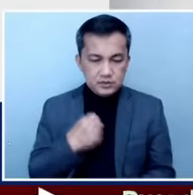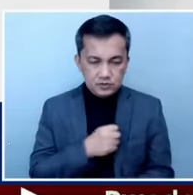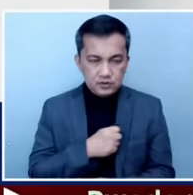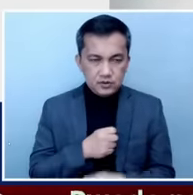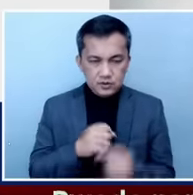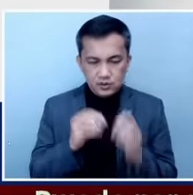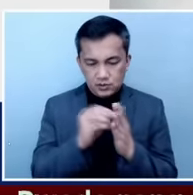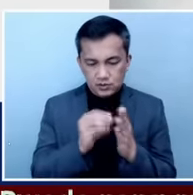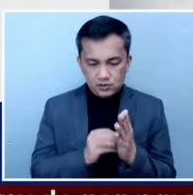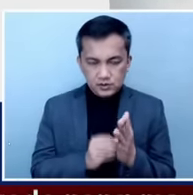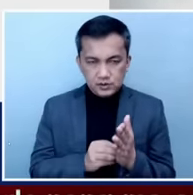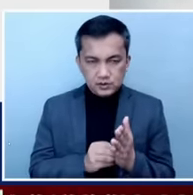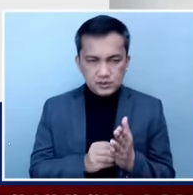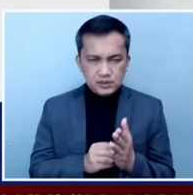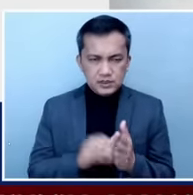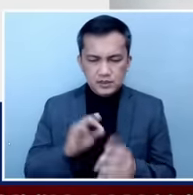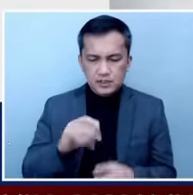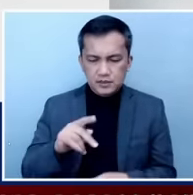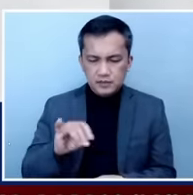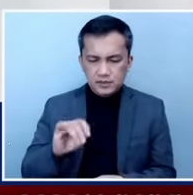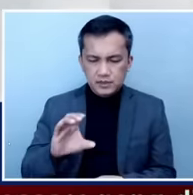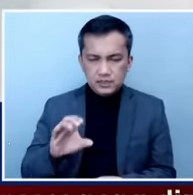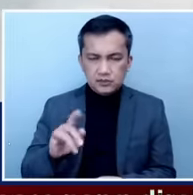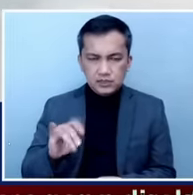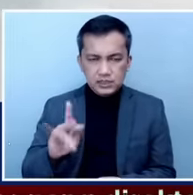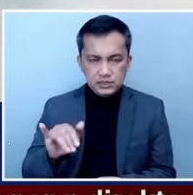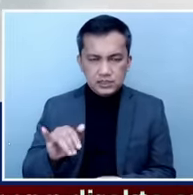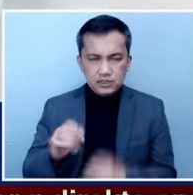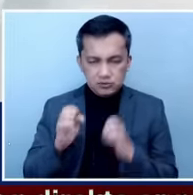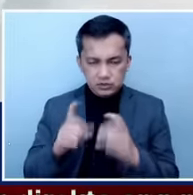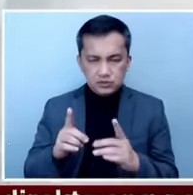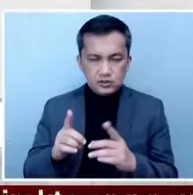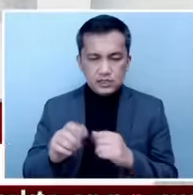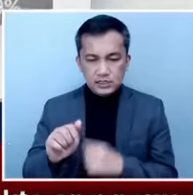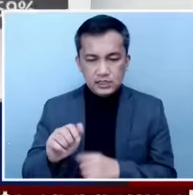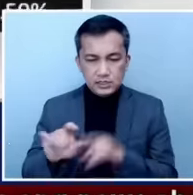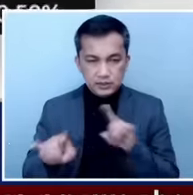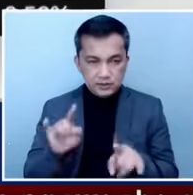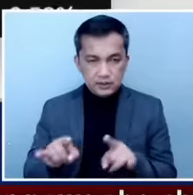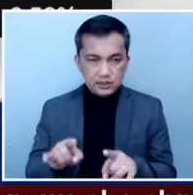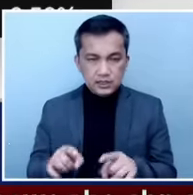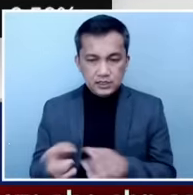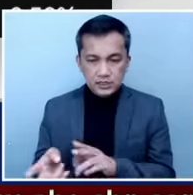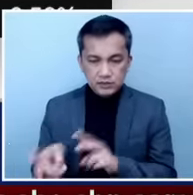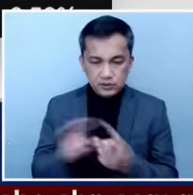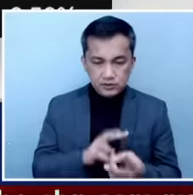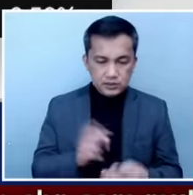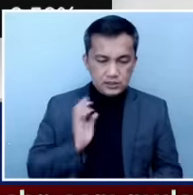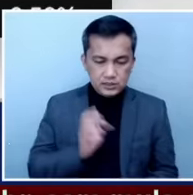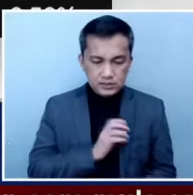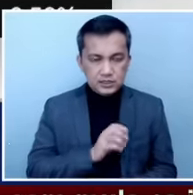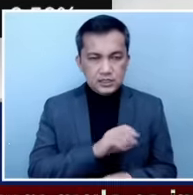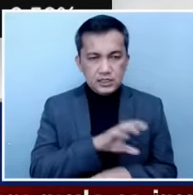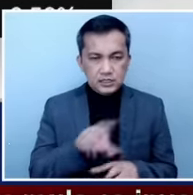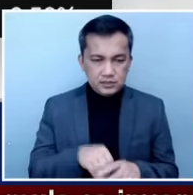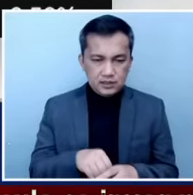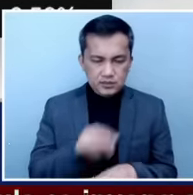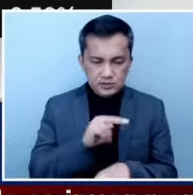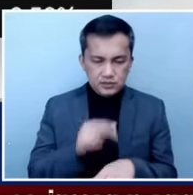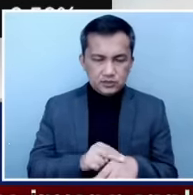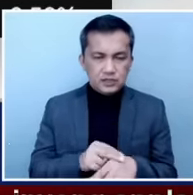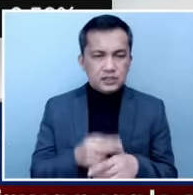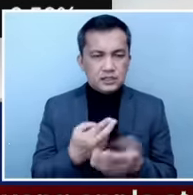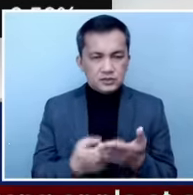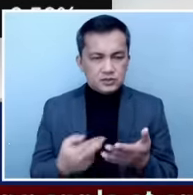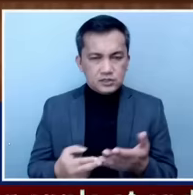may kinalaman sa public utilities, edukasyon at advertising. Pero sa bersyon ng Kamara, kasama pati natural resources, lupa at mass